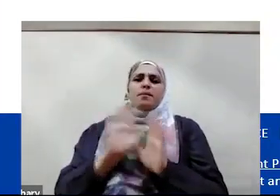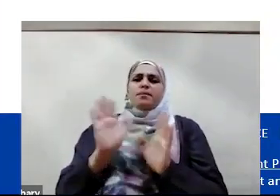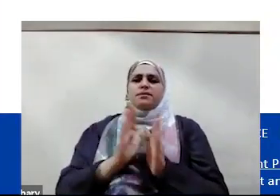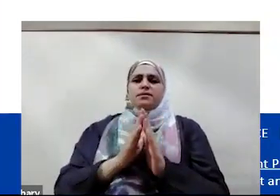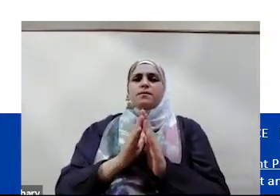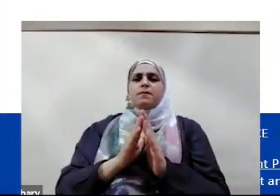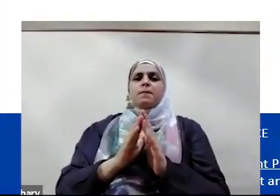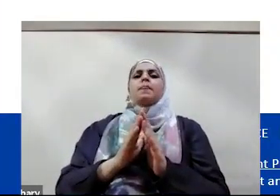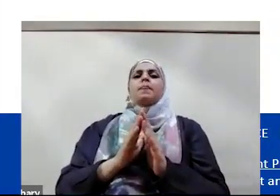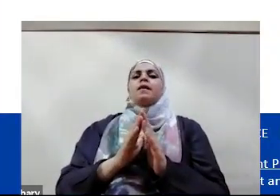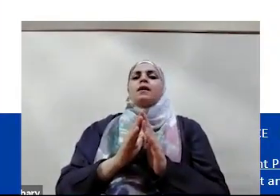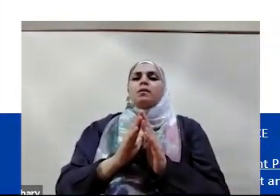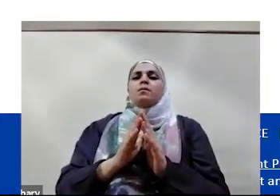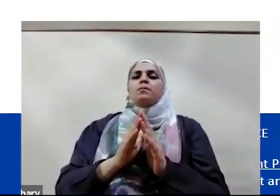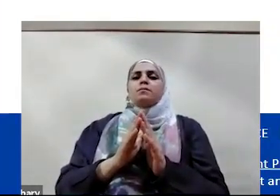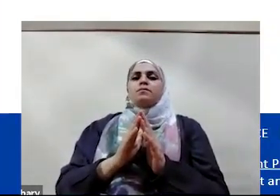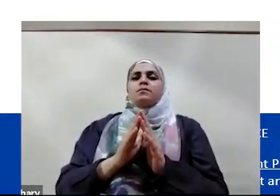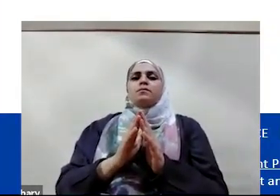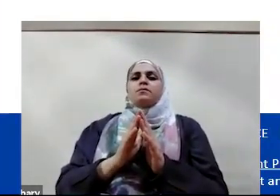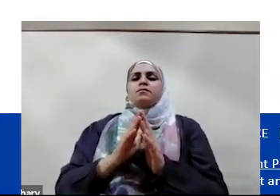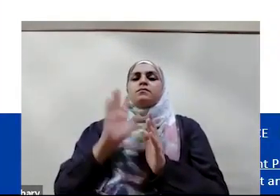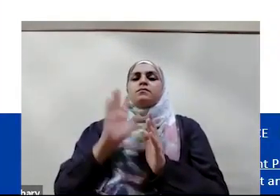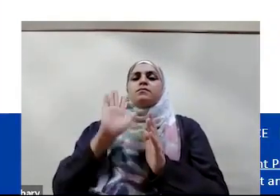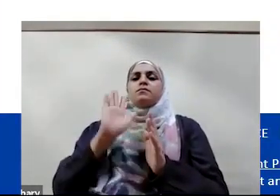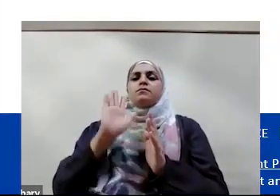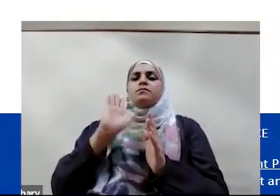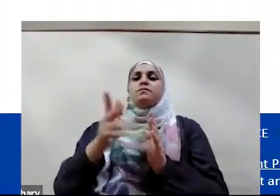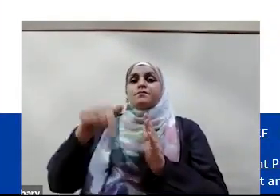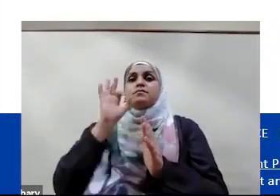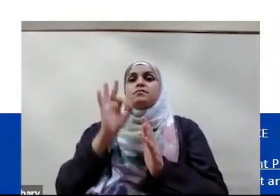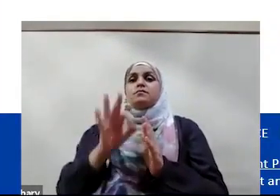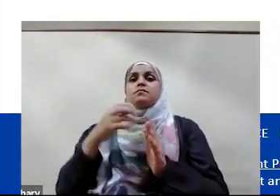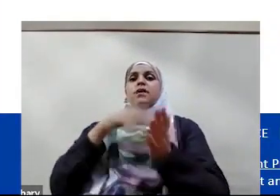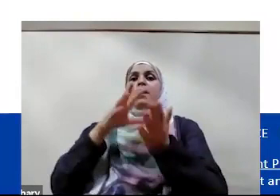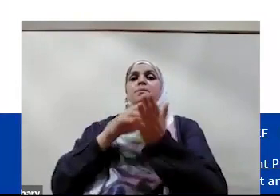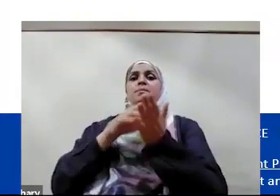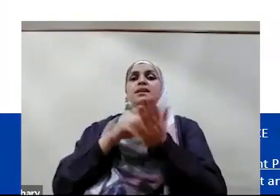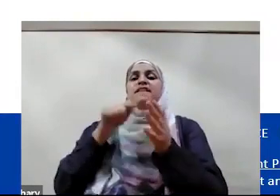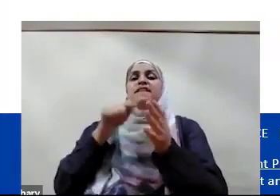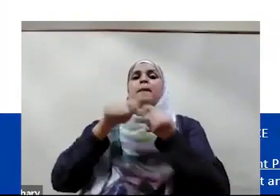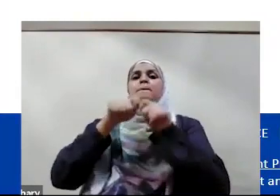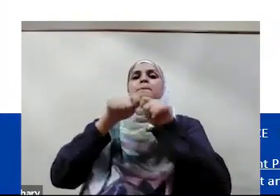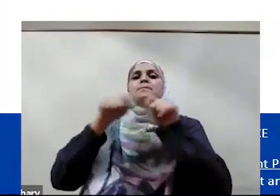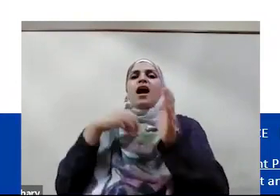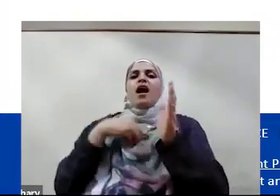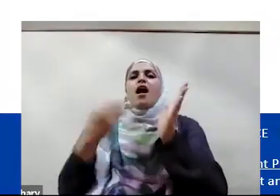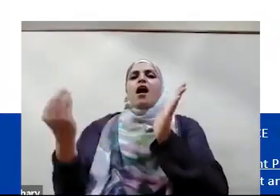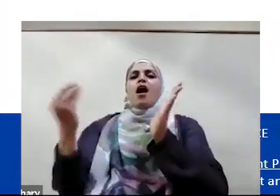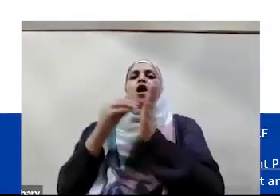يعني هنا بقى ببتدي إن أنا يبقى عندي مساحة إن أنا أرفق